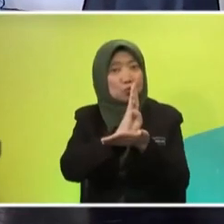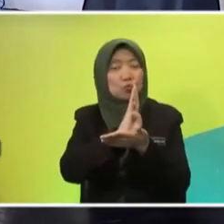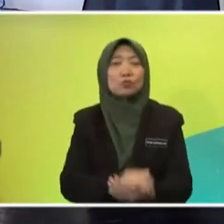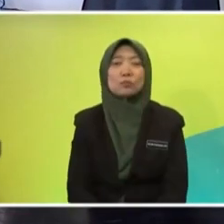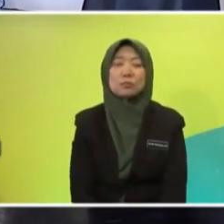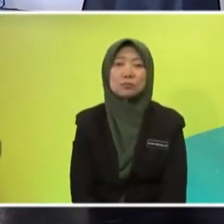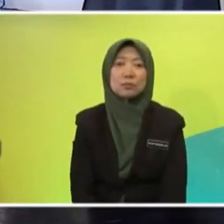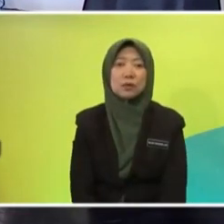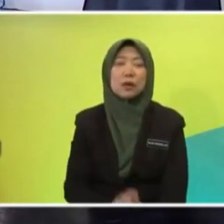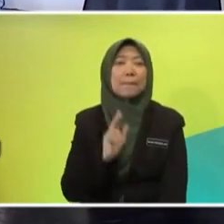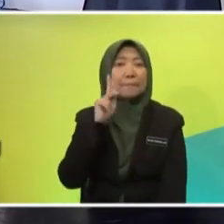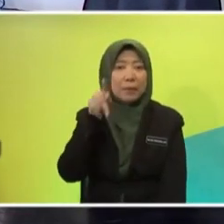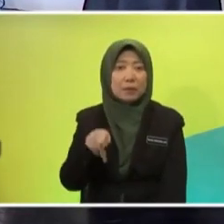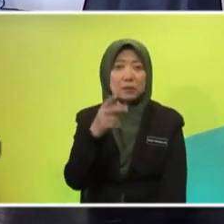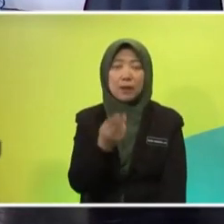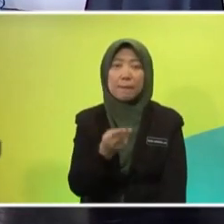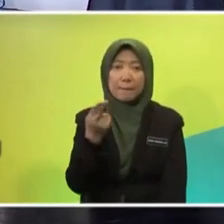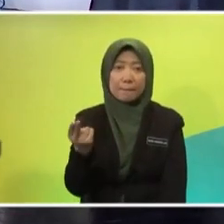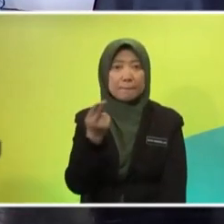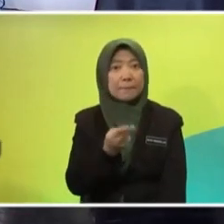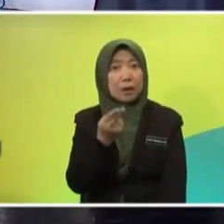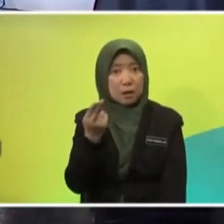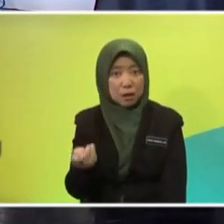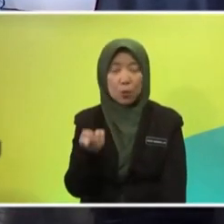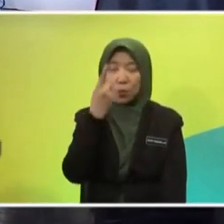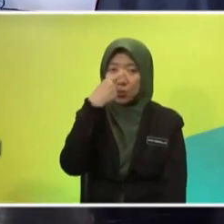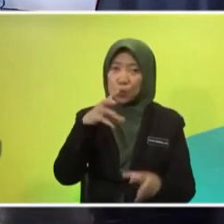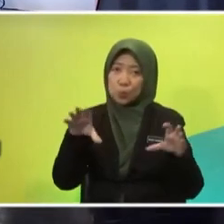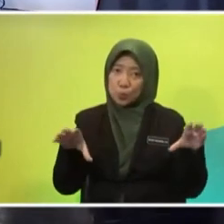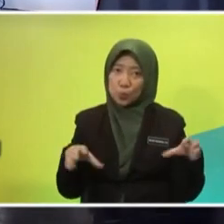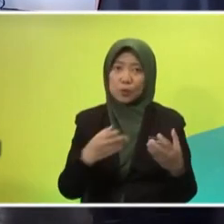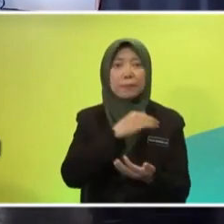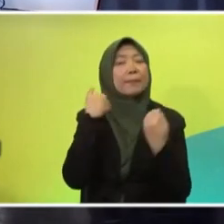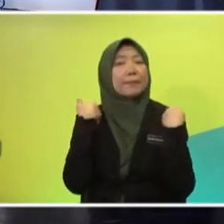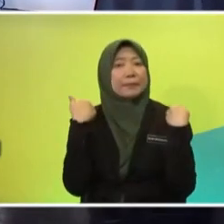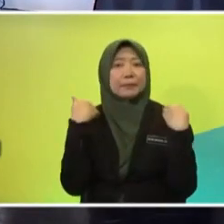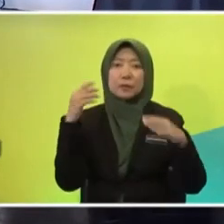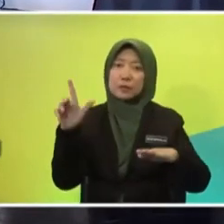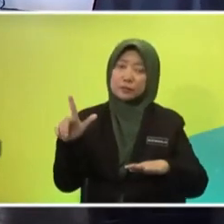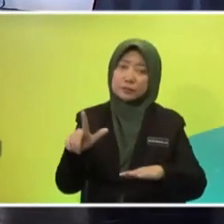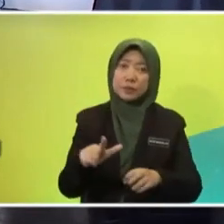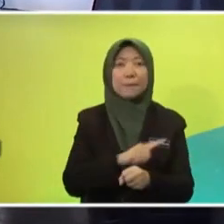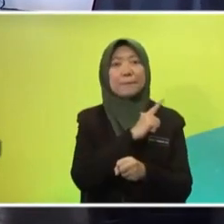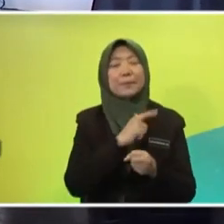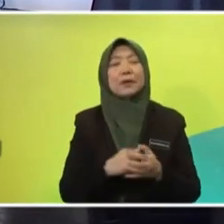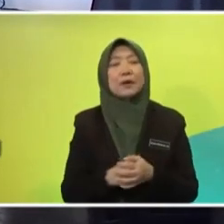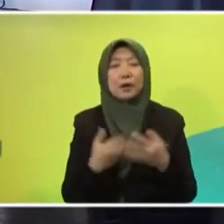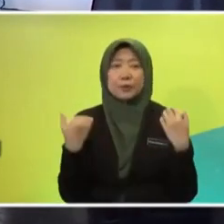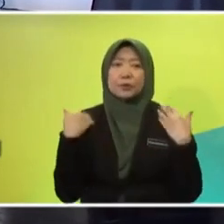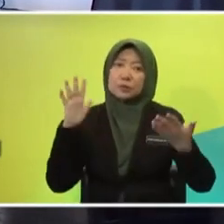pastikan bahan-bahan untuk membuat lukisan itu lengkap. Contohnya, kita perlulah ada